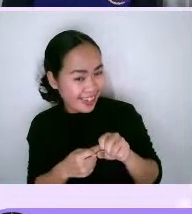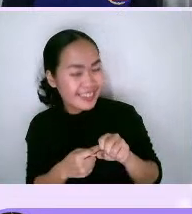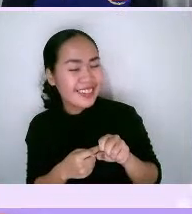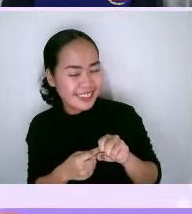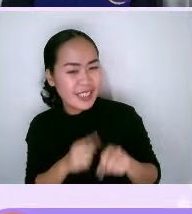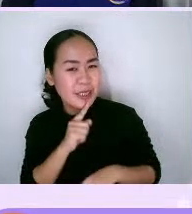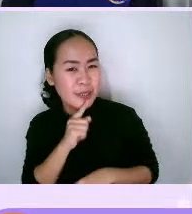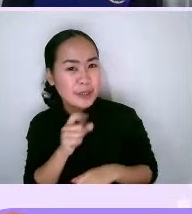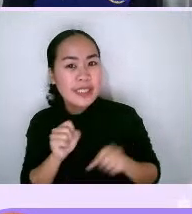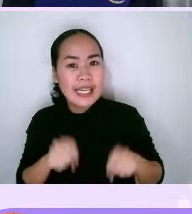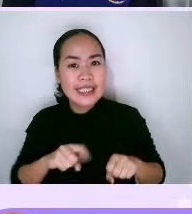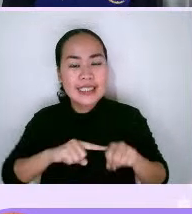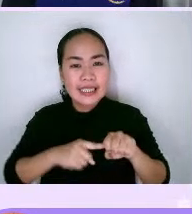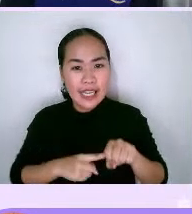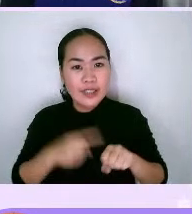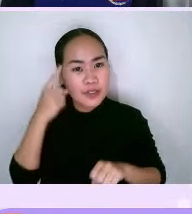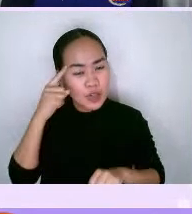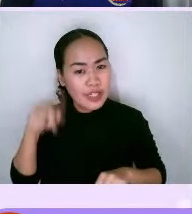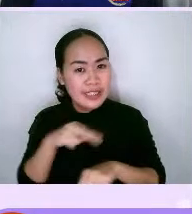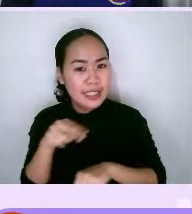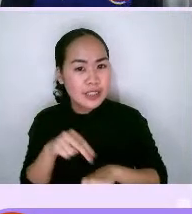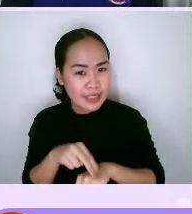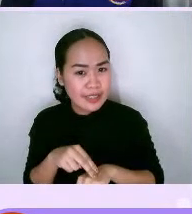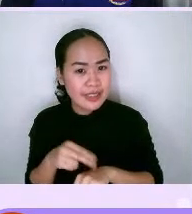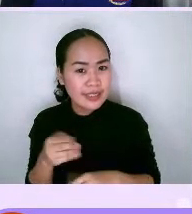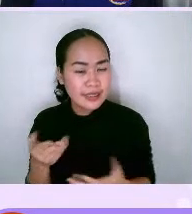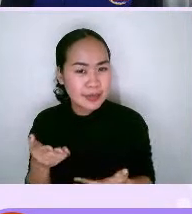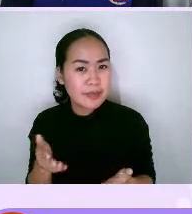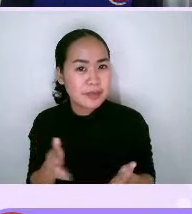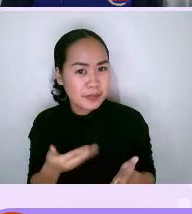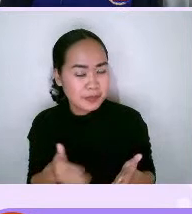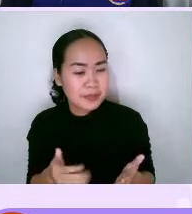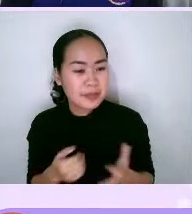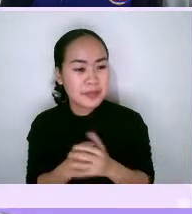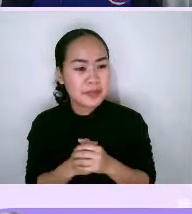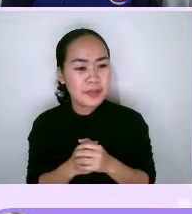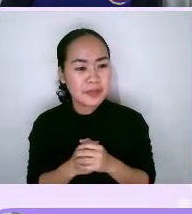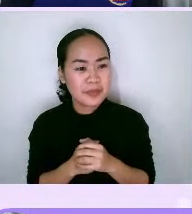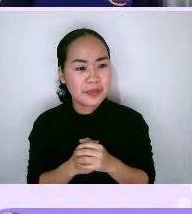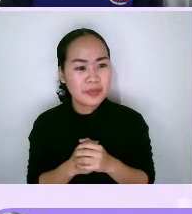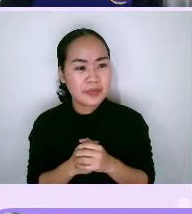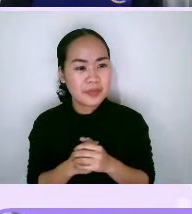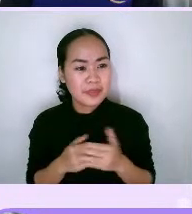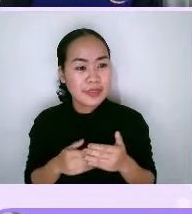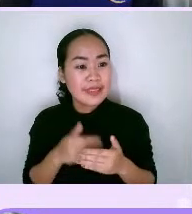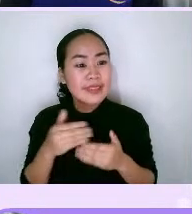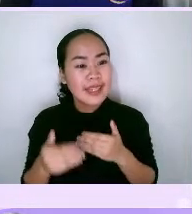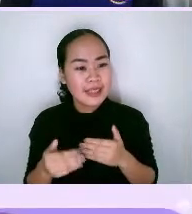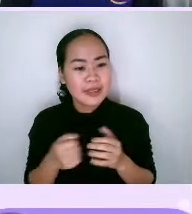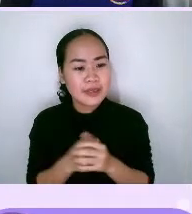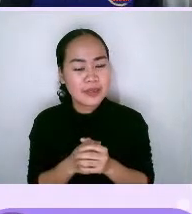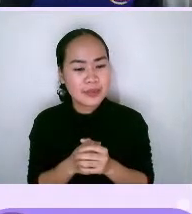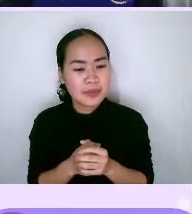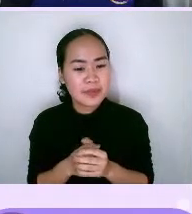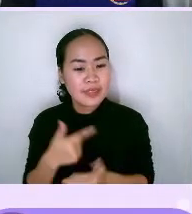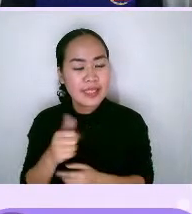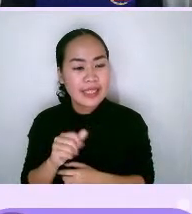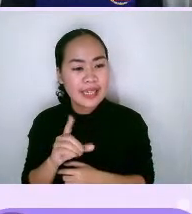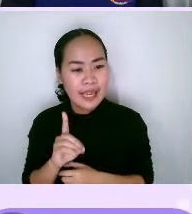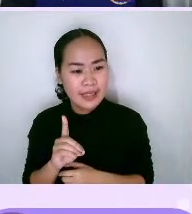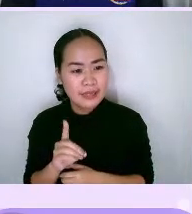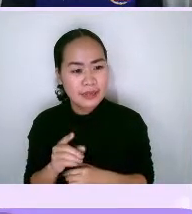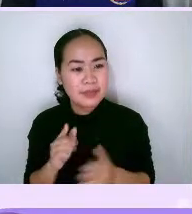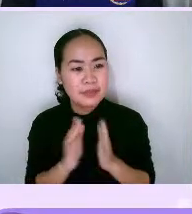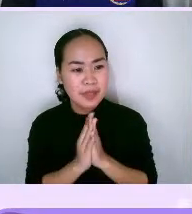sa pag-awit ng National Anthem kasama po at susundan po ng ating God's Advocate Prayer.